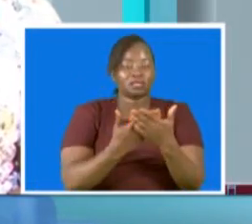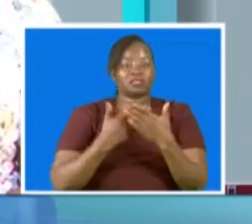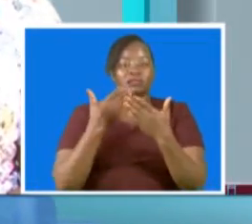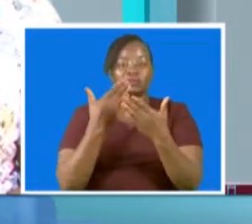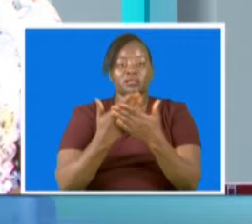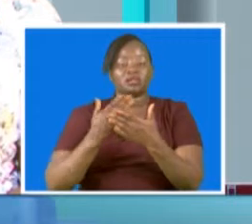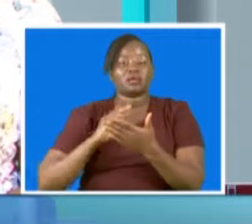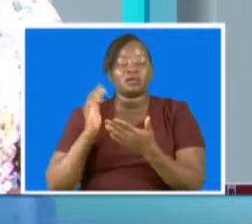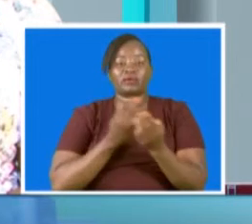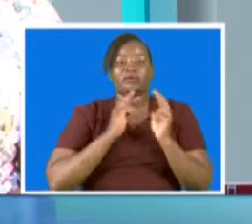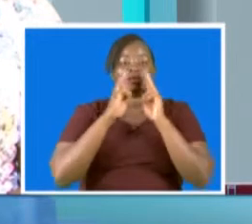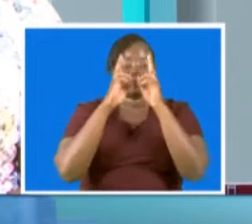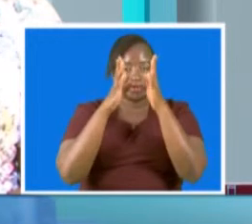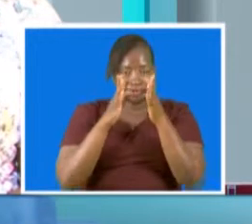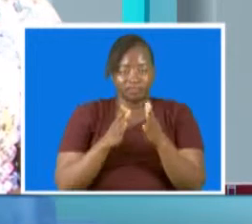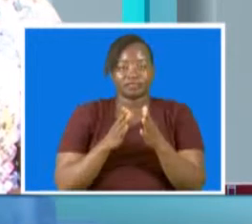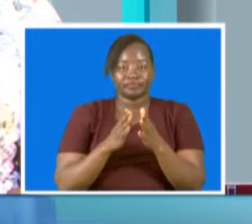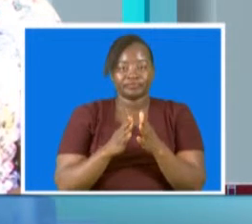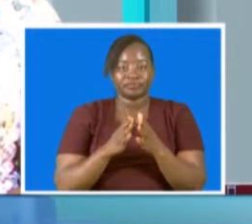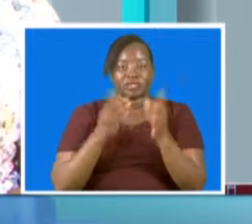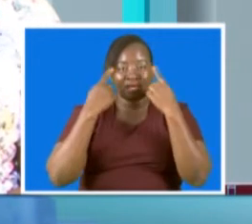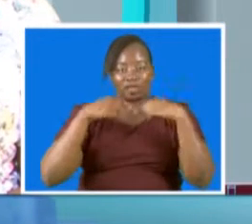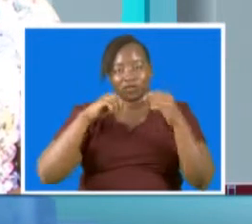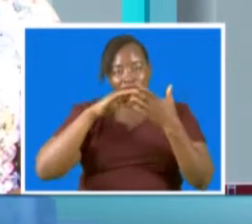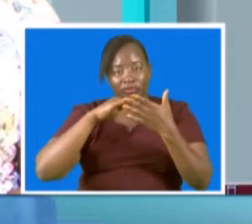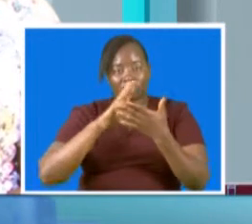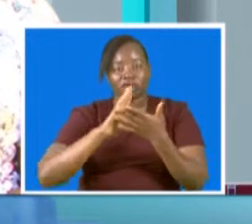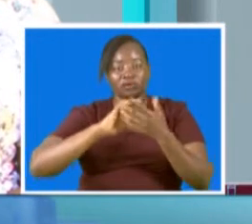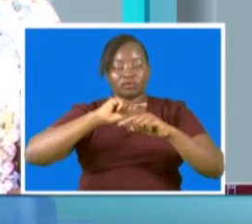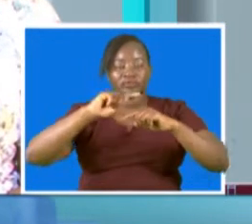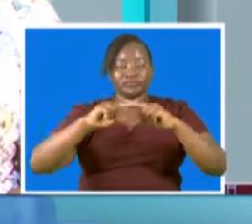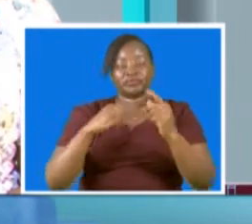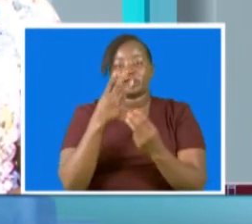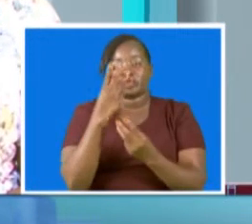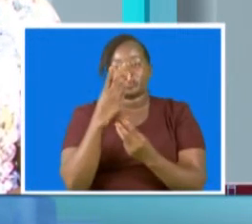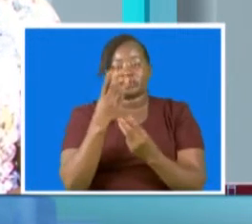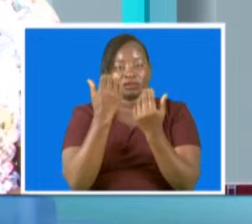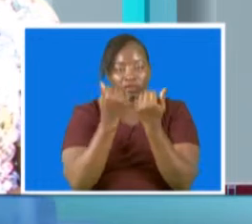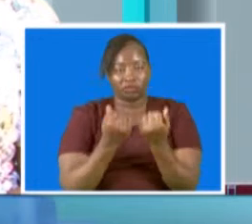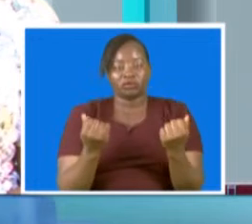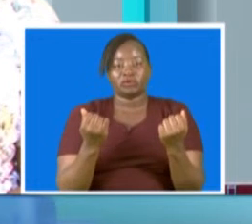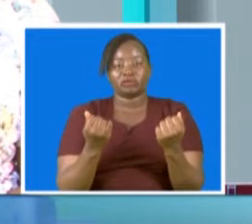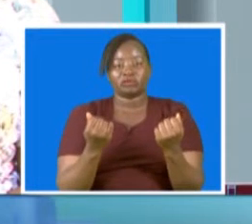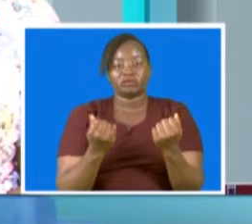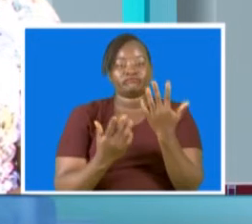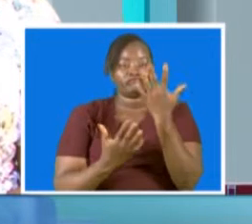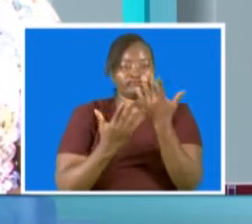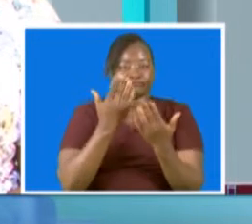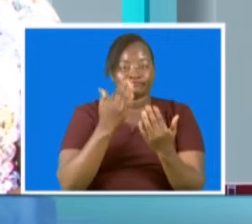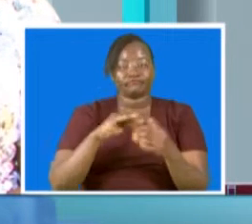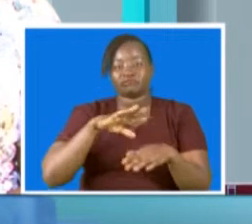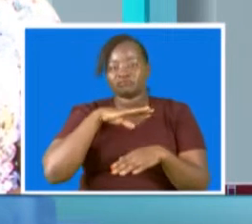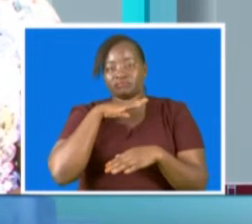Thank you muno makiria mwandiki witu wa mohoro kama wanyaguthi ni undu wa ripoti tukiri na mbere ati ciana ithatu cia nyina umwe